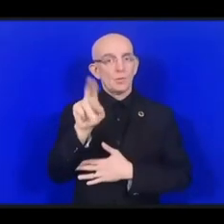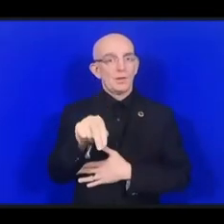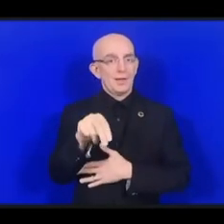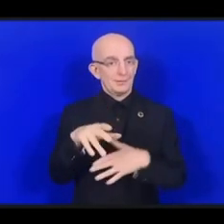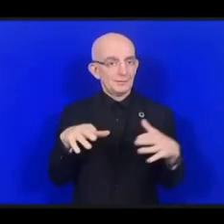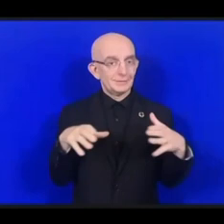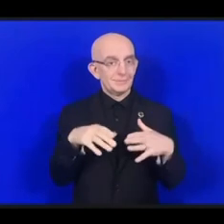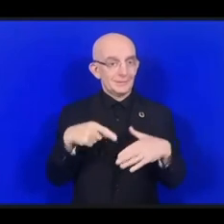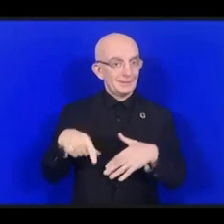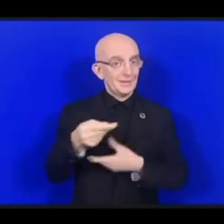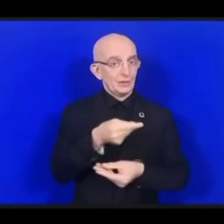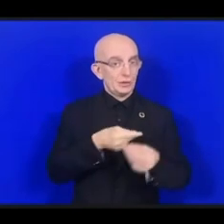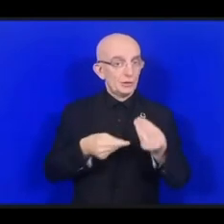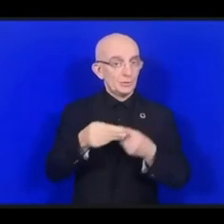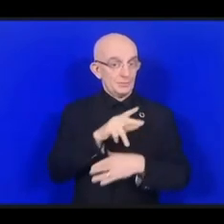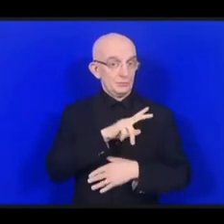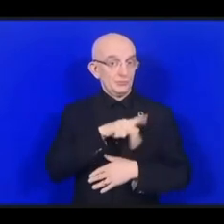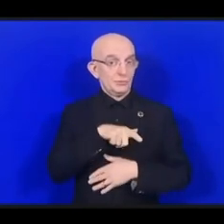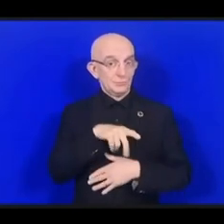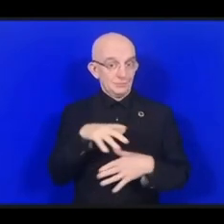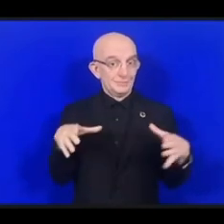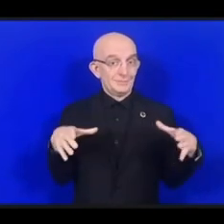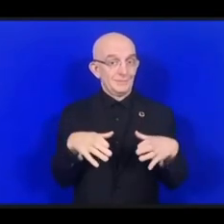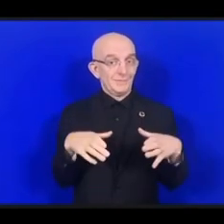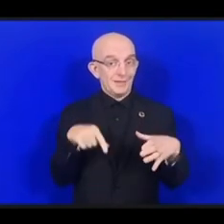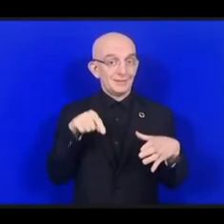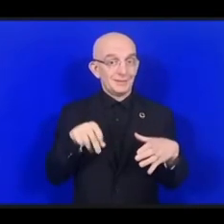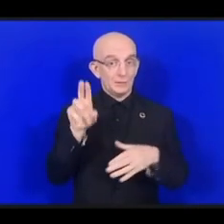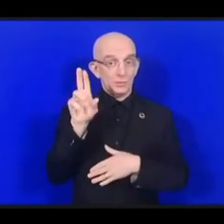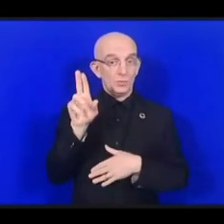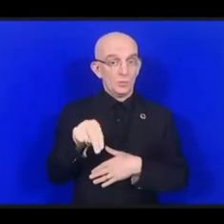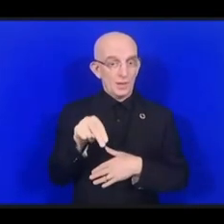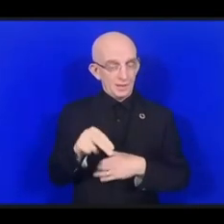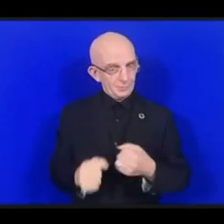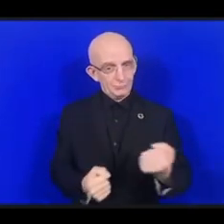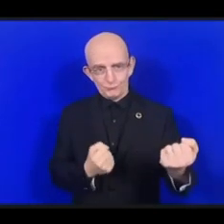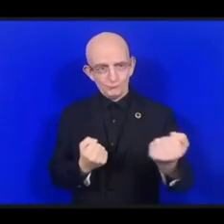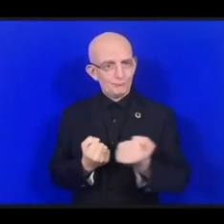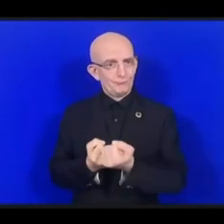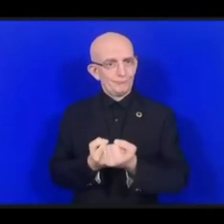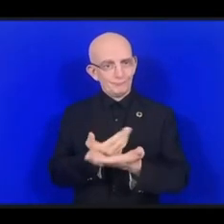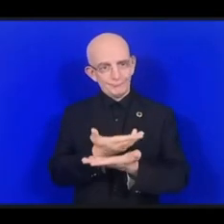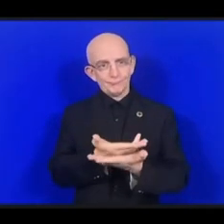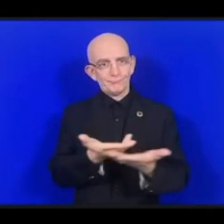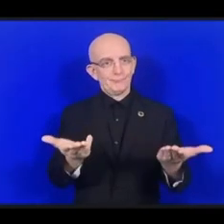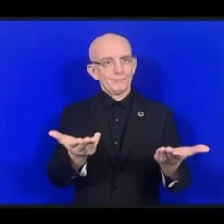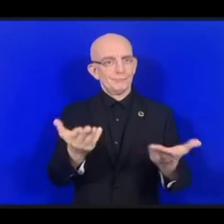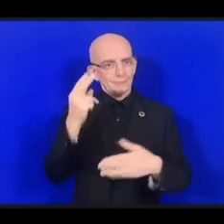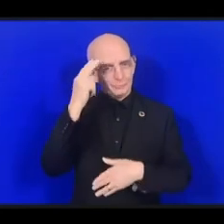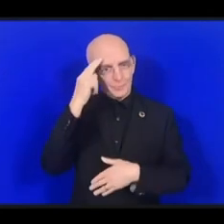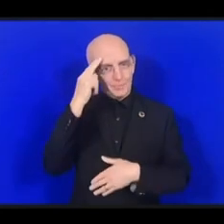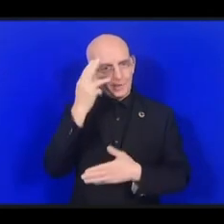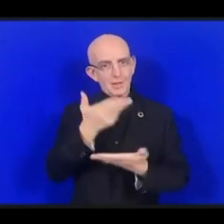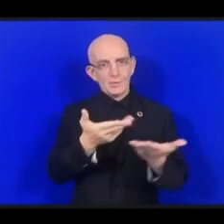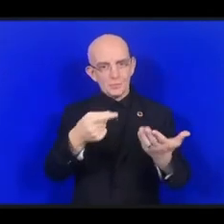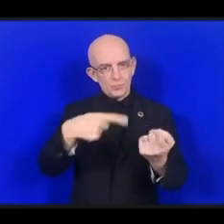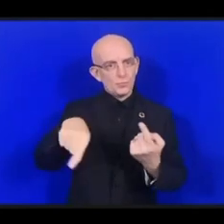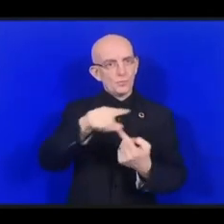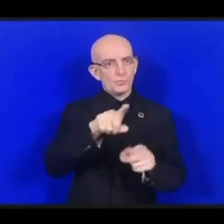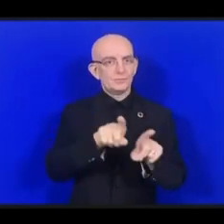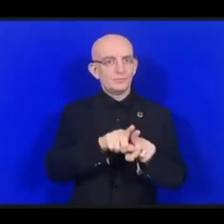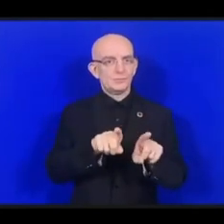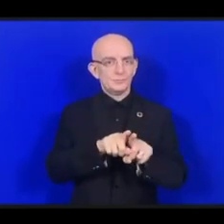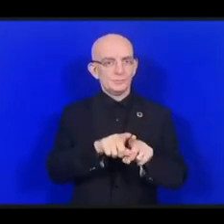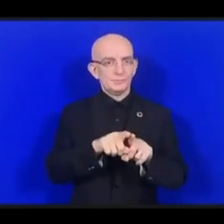您为您提供全力的支持。再见，京都，明年在利雅得